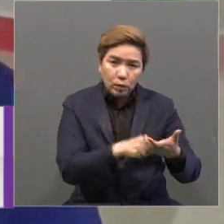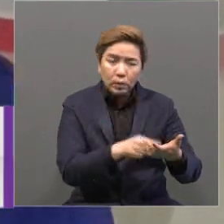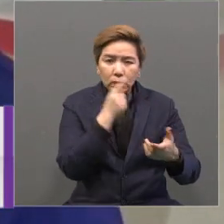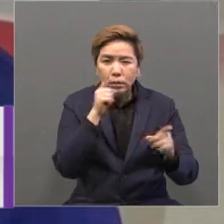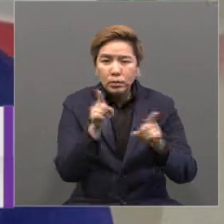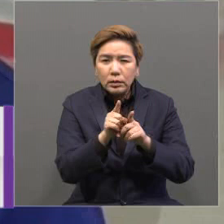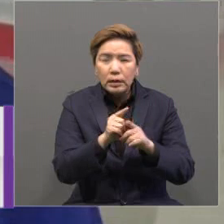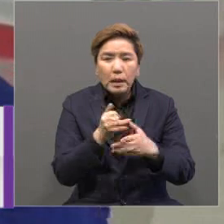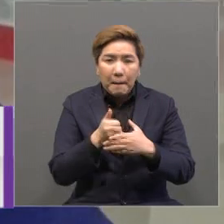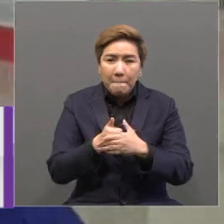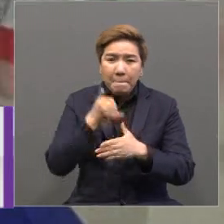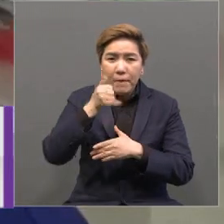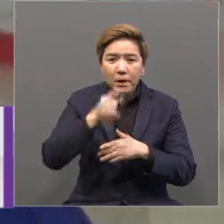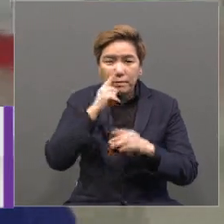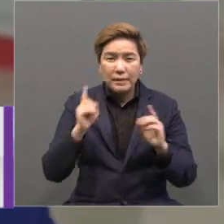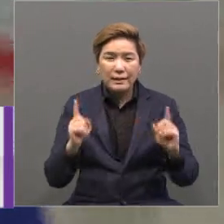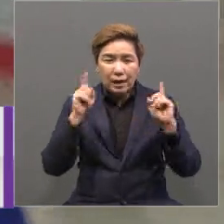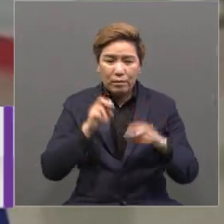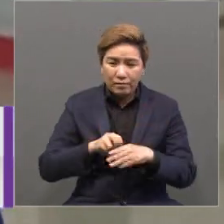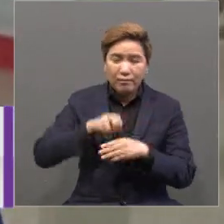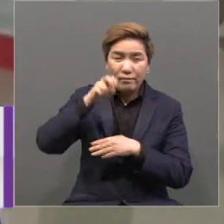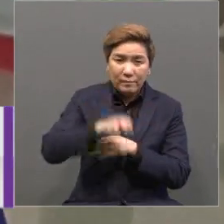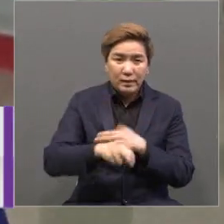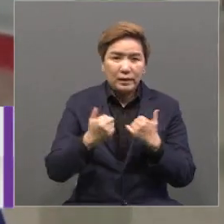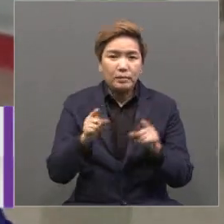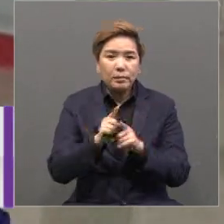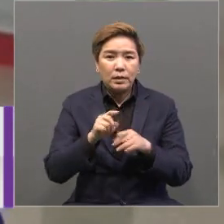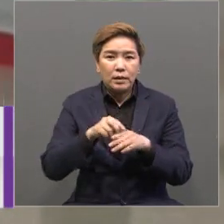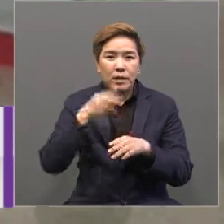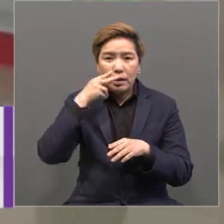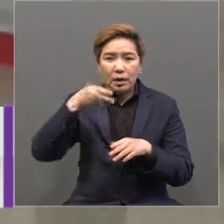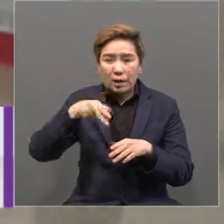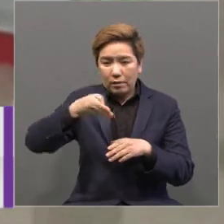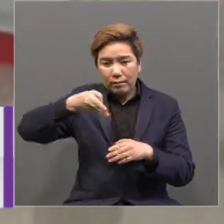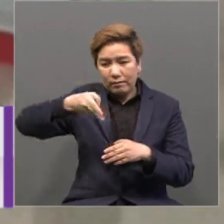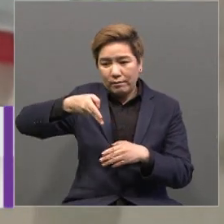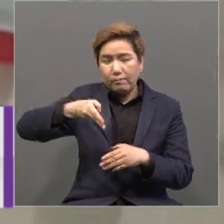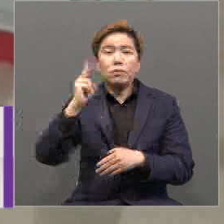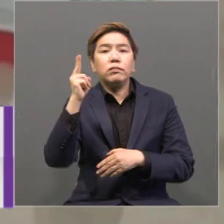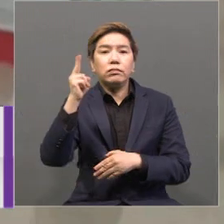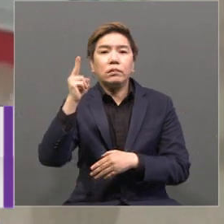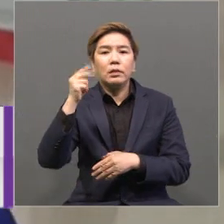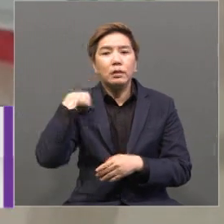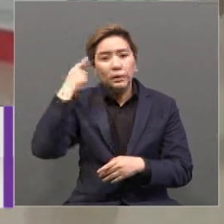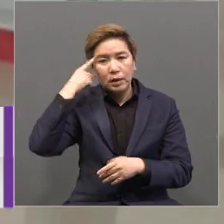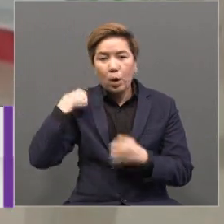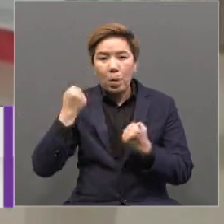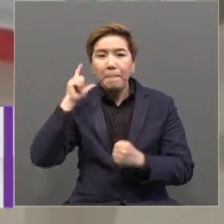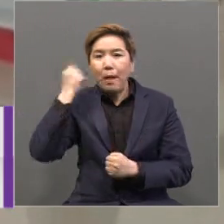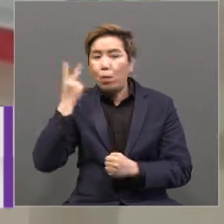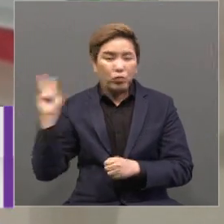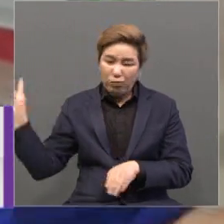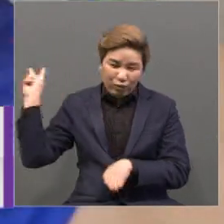ว่ามันปีนปีนเสาตัวตัวนู้นแล้วก็หงายกล้องขึ้นเราก็คว้ารถปิคอัพมาเลย 2คนแม่ลูก